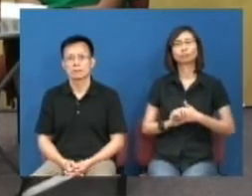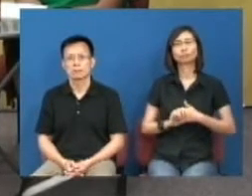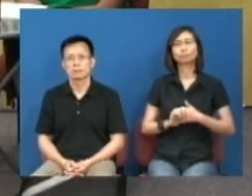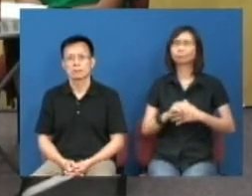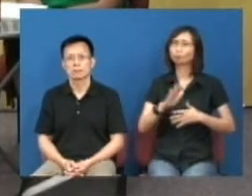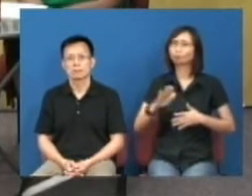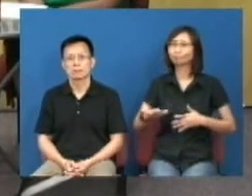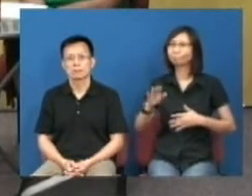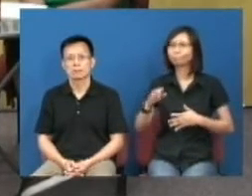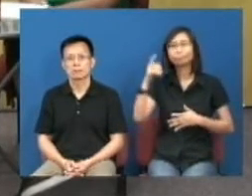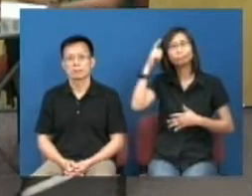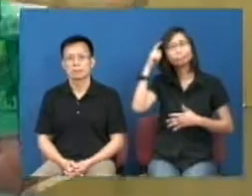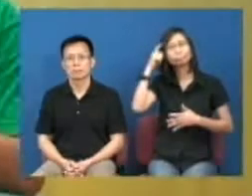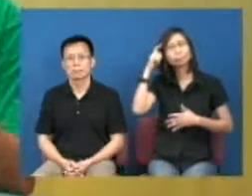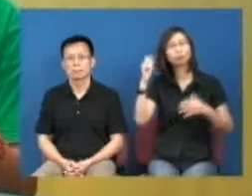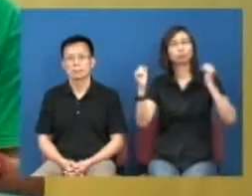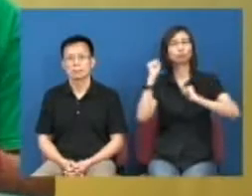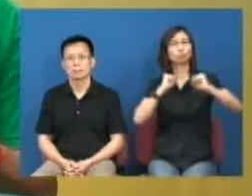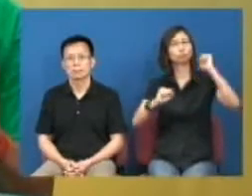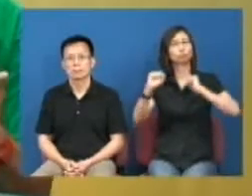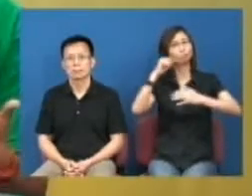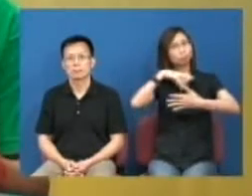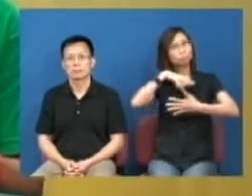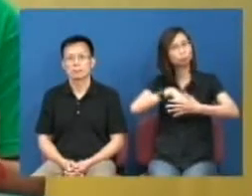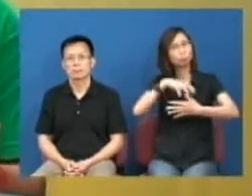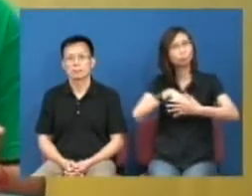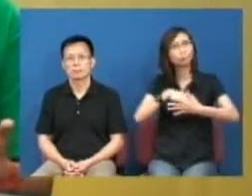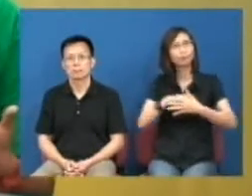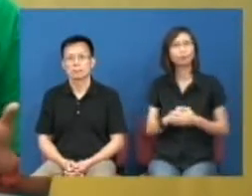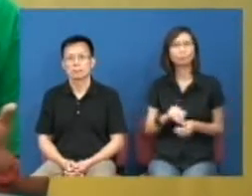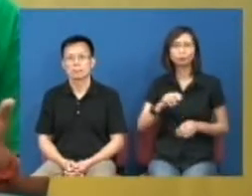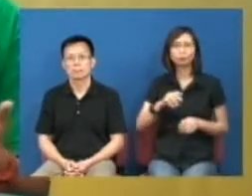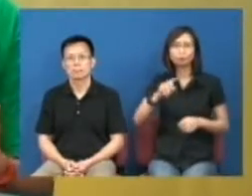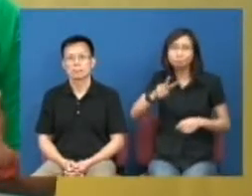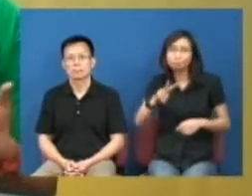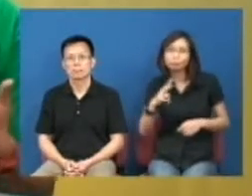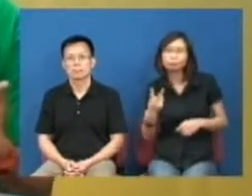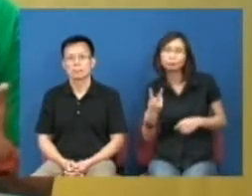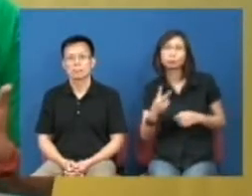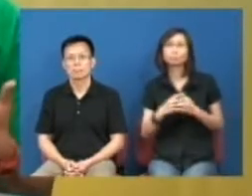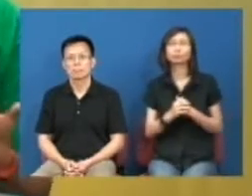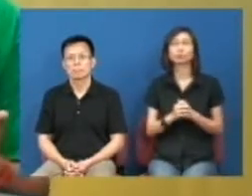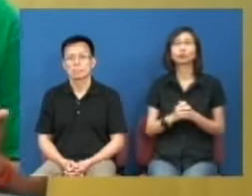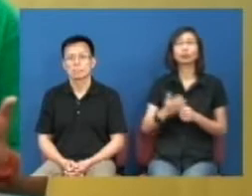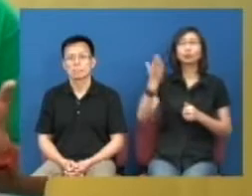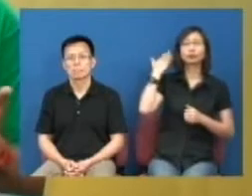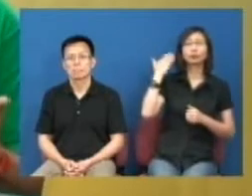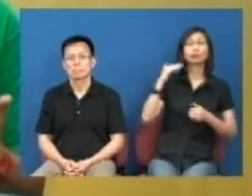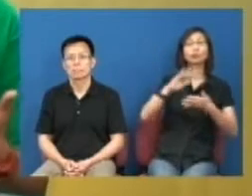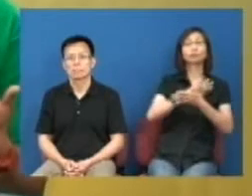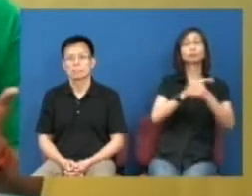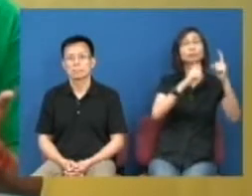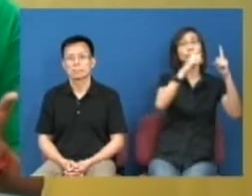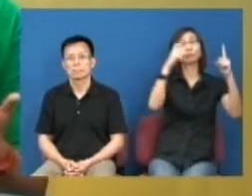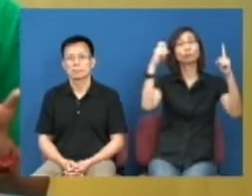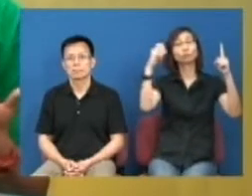慢都會見到其實成個活動本身咧都開始有一個質嘅變化嘅。即係由以往我由九零年代去到二千年